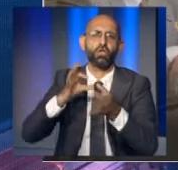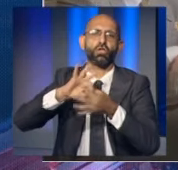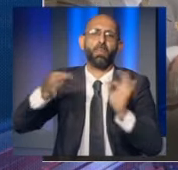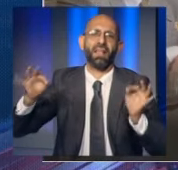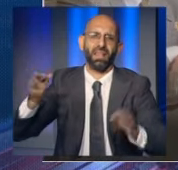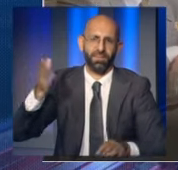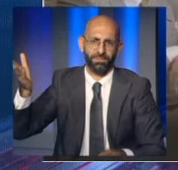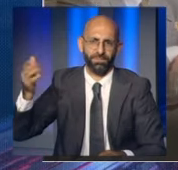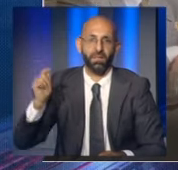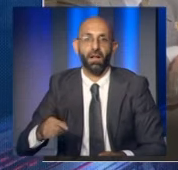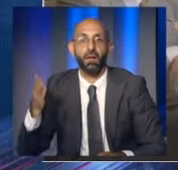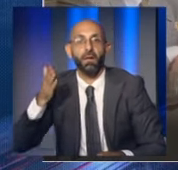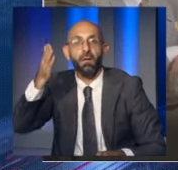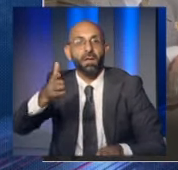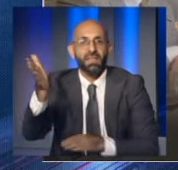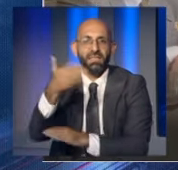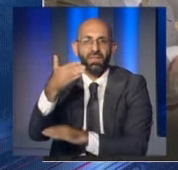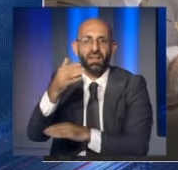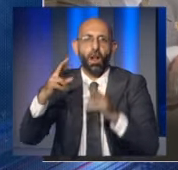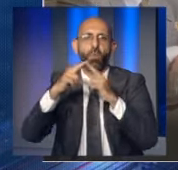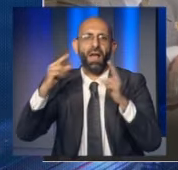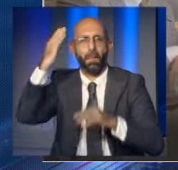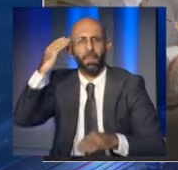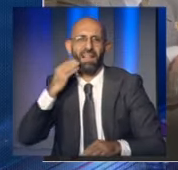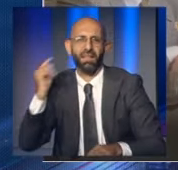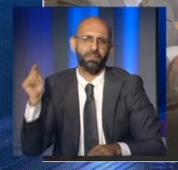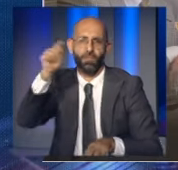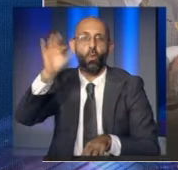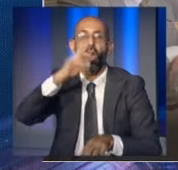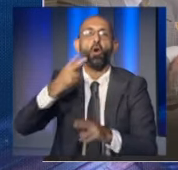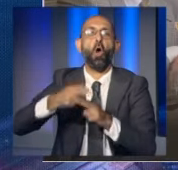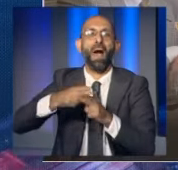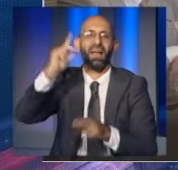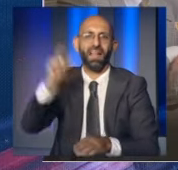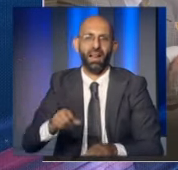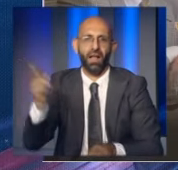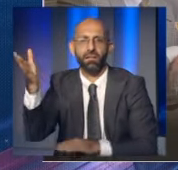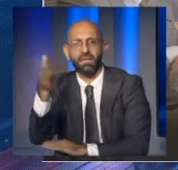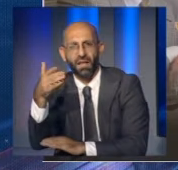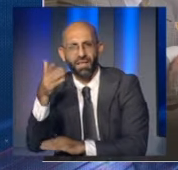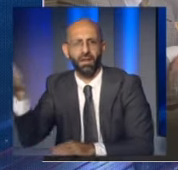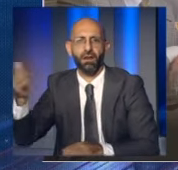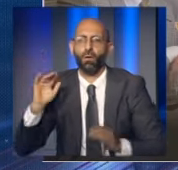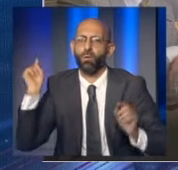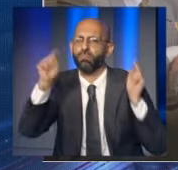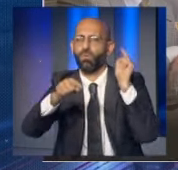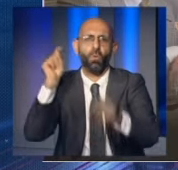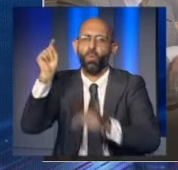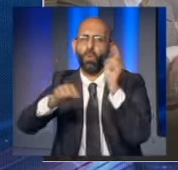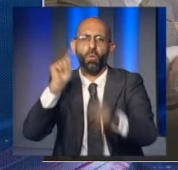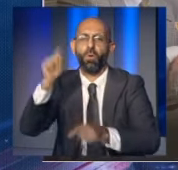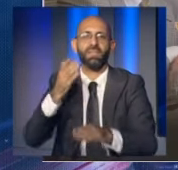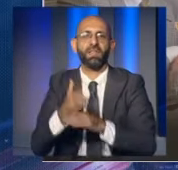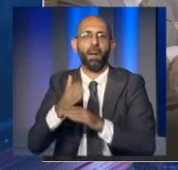عبد القادر عميش في مركز الجمعية قصر جريتسيولي في حضور سفيرة لبنان في روما ميرا ظاهر